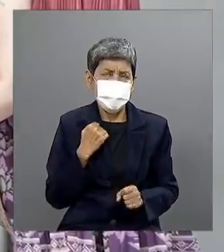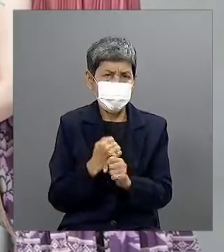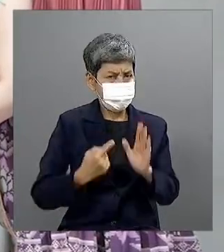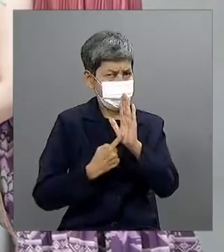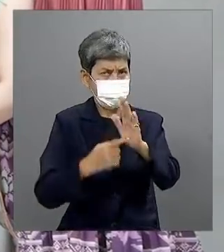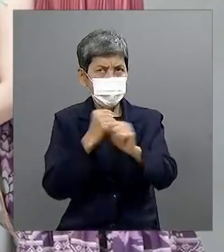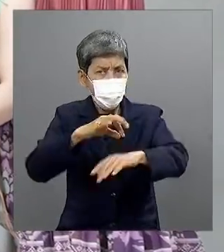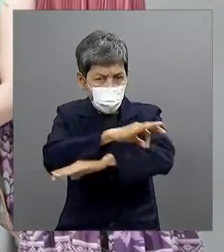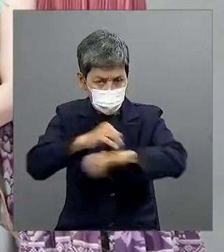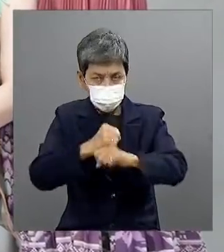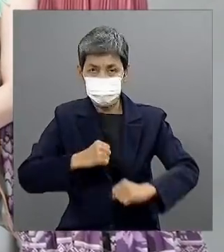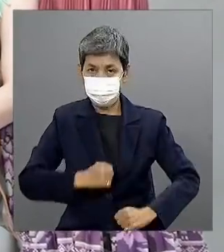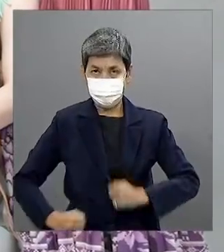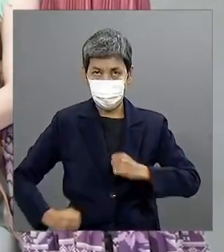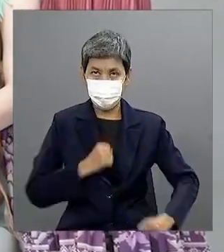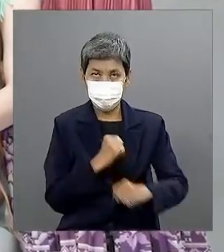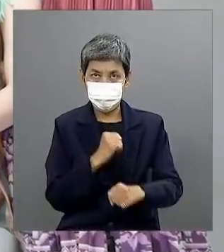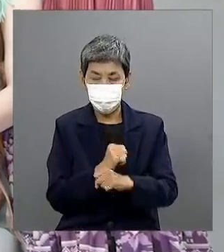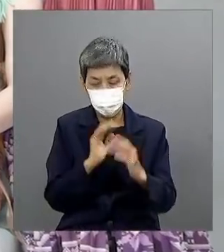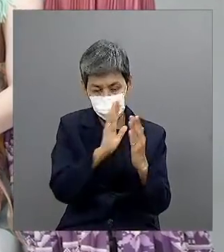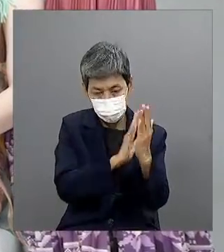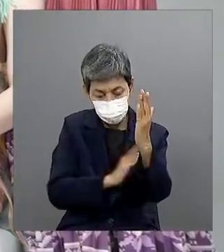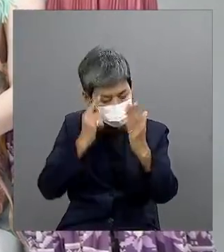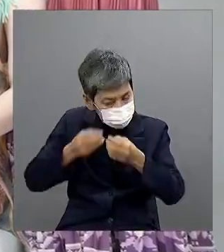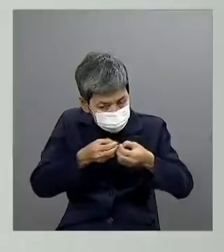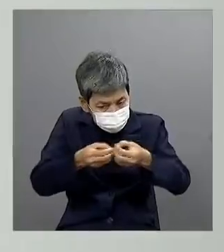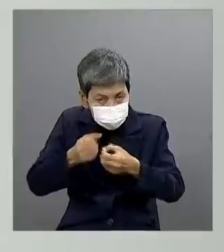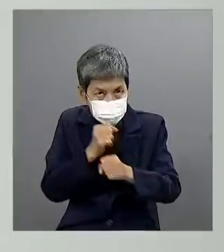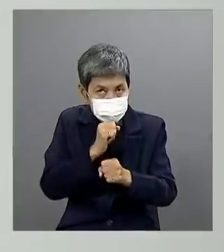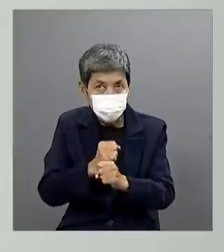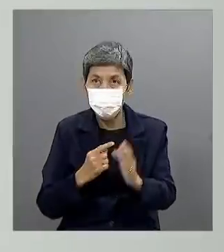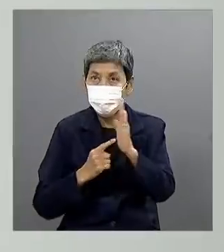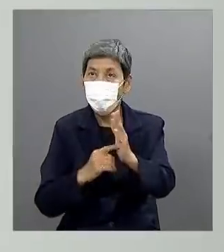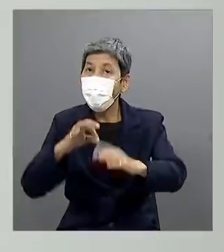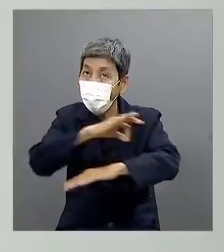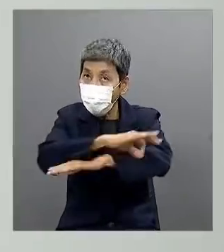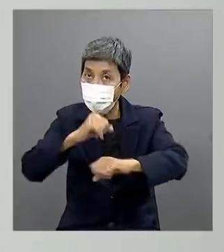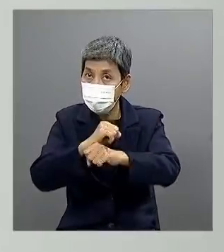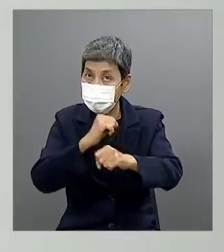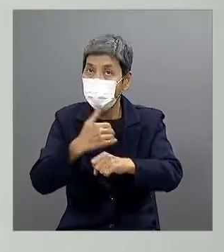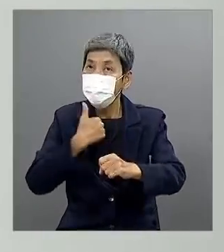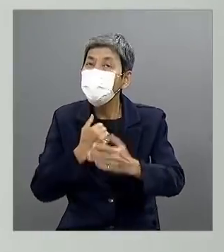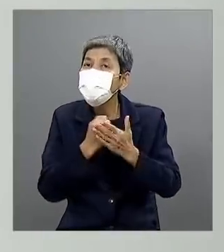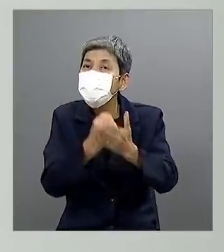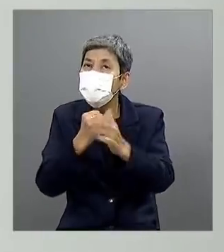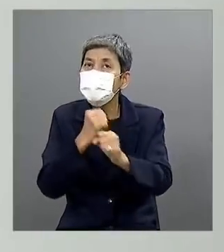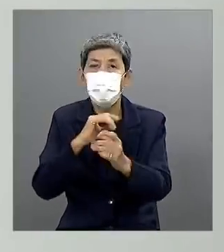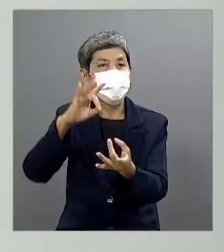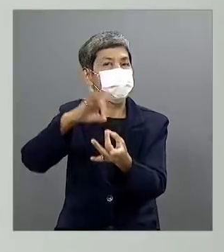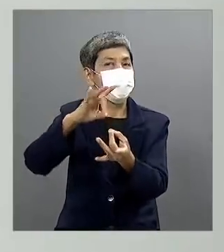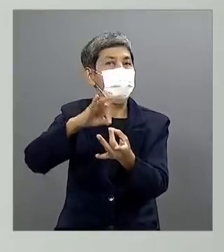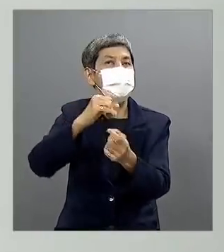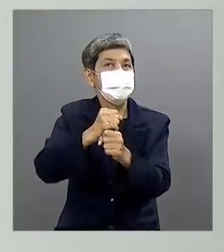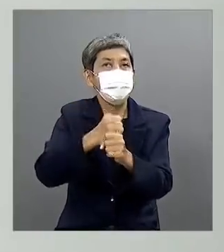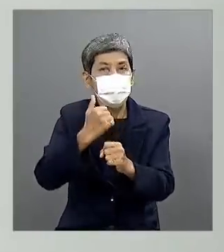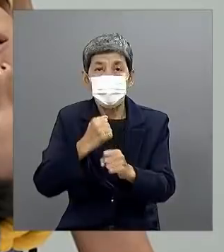เยาวชนท้องถิ่นนั้นเข้ามาร่วมออกแบบด้วยการนำศิลปะการออกแบบมาใช้เป็นเครื่องมือในการพัฒนาเมืองสุโขทัยในครั้งนี้ทำให้งานออกแ